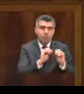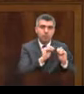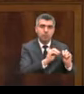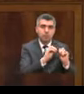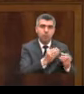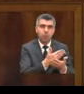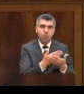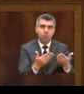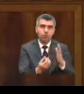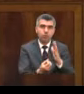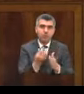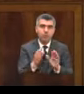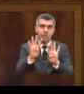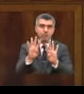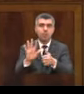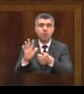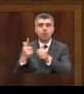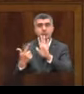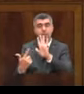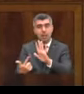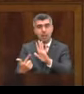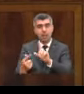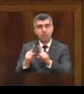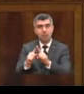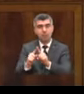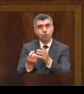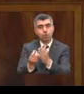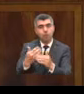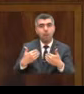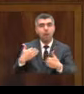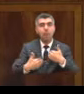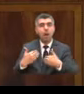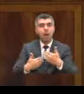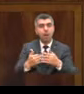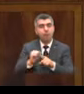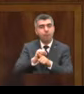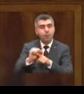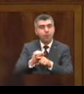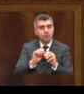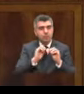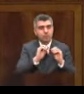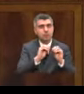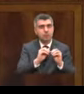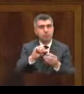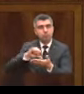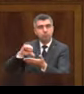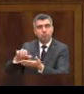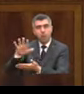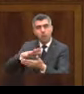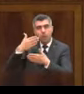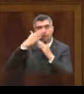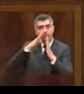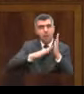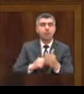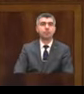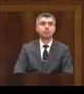لواحد الشبكة فيها 78 مركز للتوجيه والمساعدة الأشخاص في وضعية إعاقة اللي متواجدة على المستوى الترابي في كل أقاليم